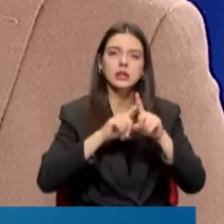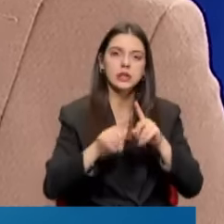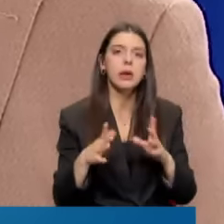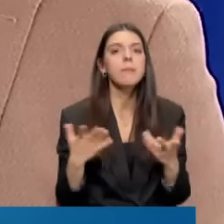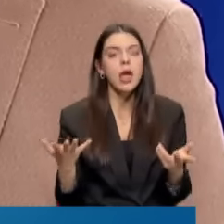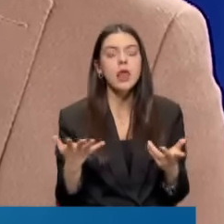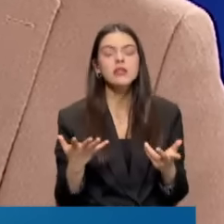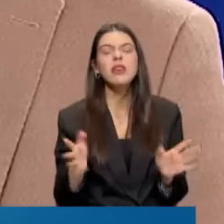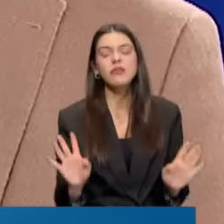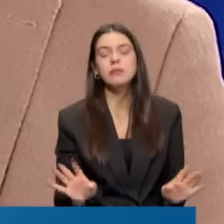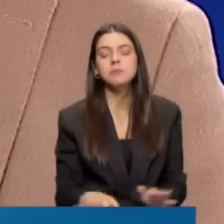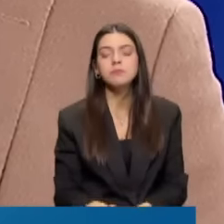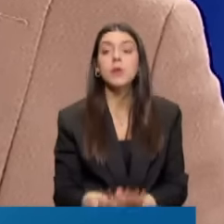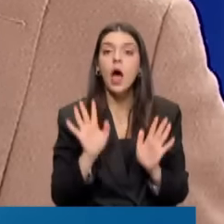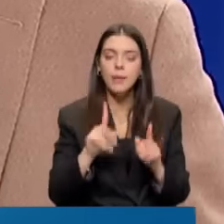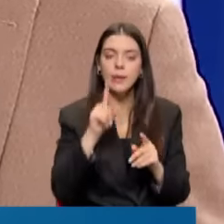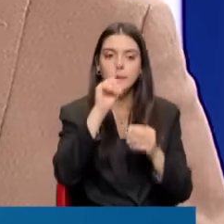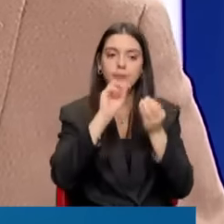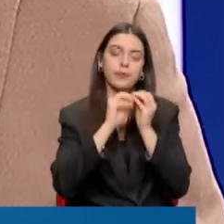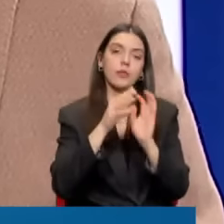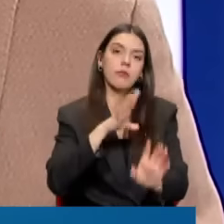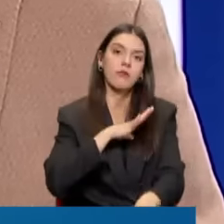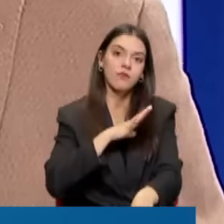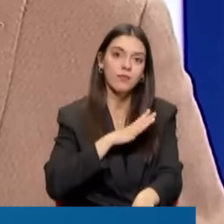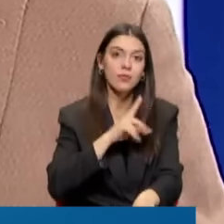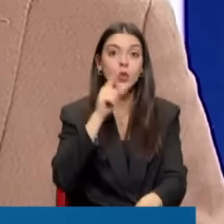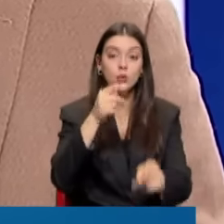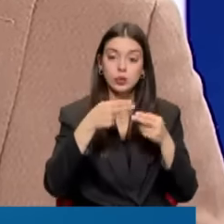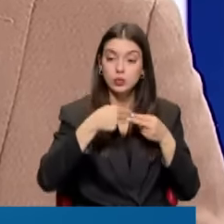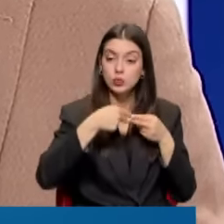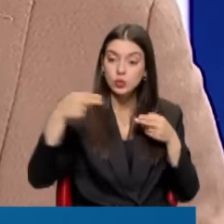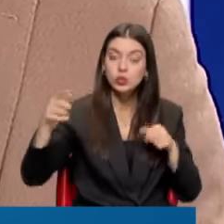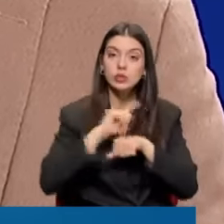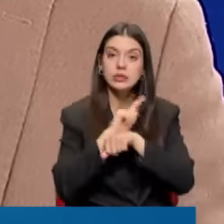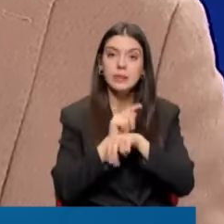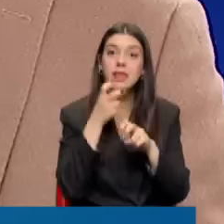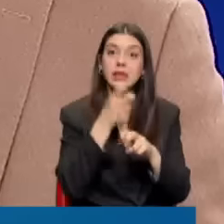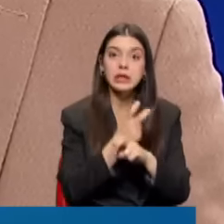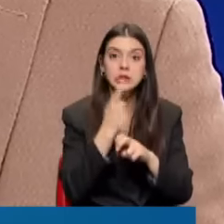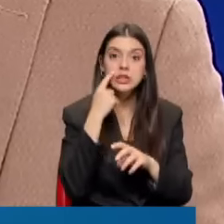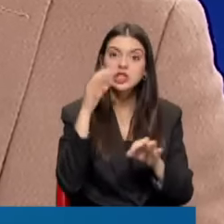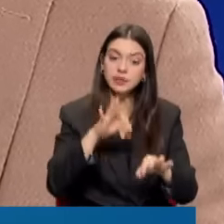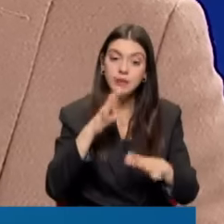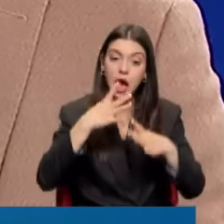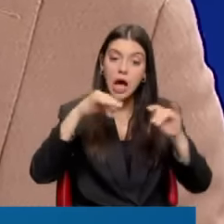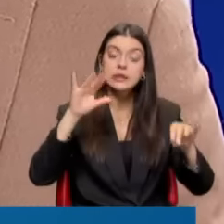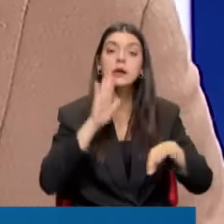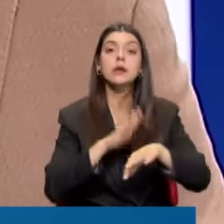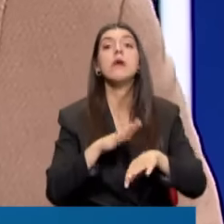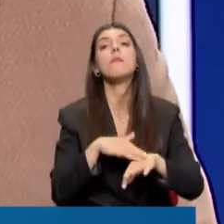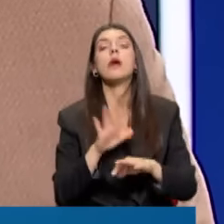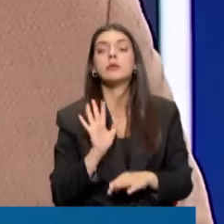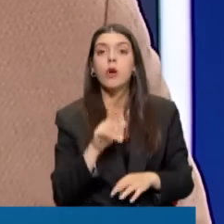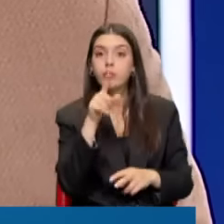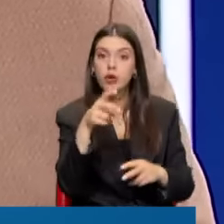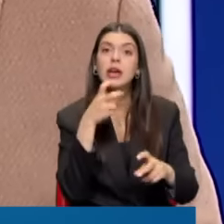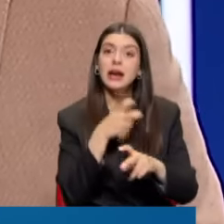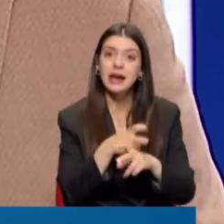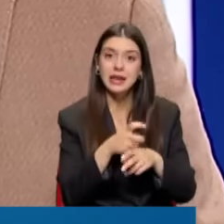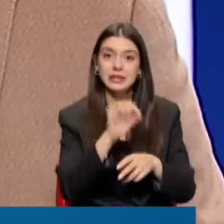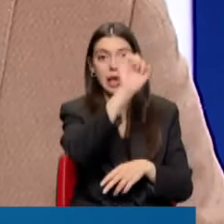maalesef Ama şu da var sorun şu bu tip uzun vadeli Krizlere Şimdiden hazırlık yapmaz isek o kriz